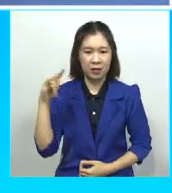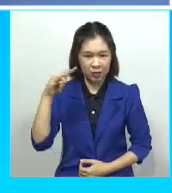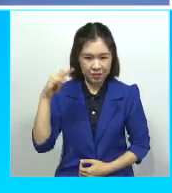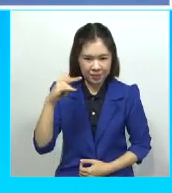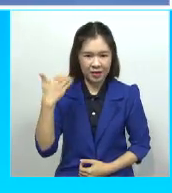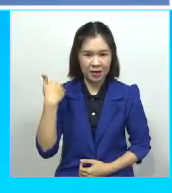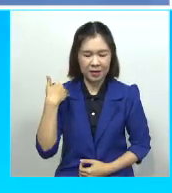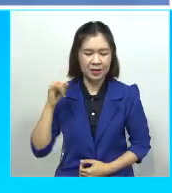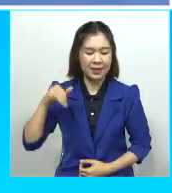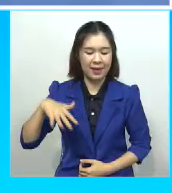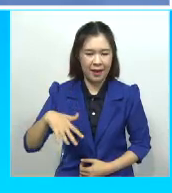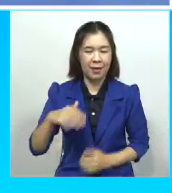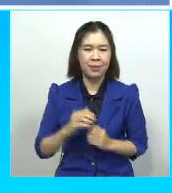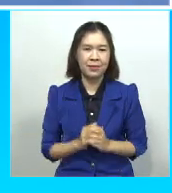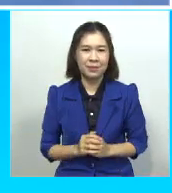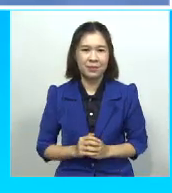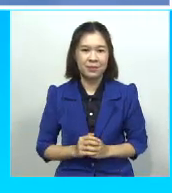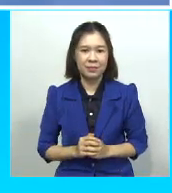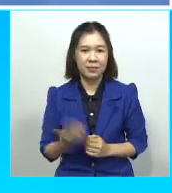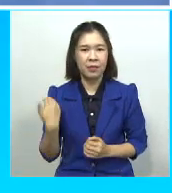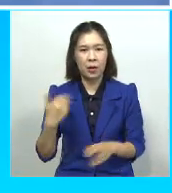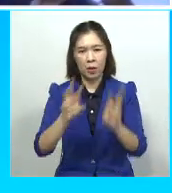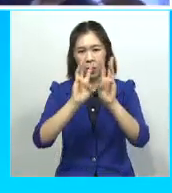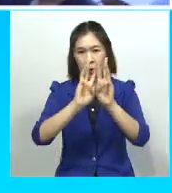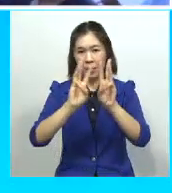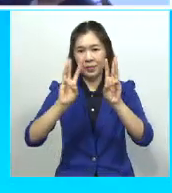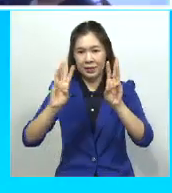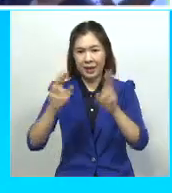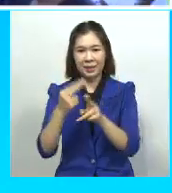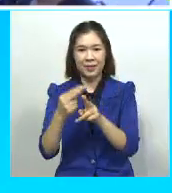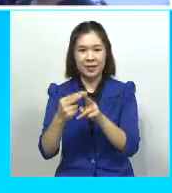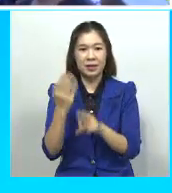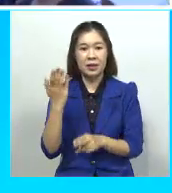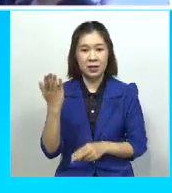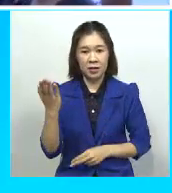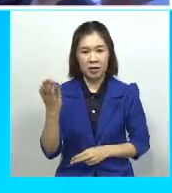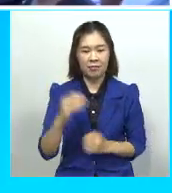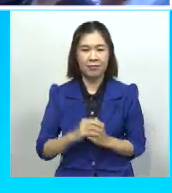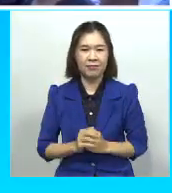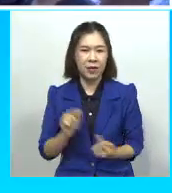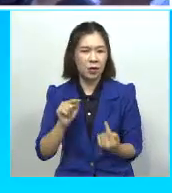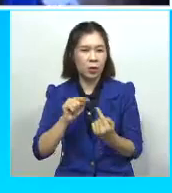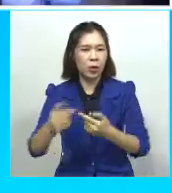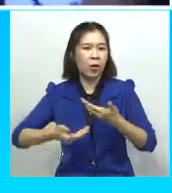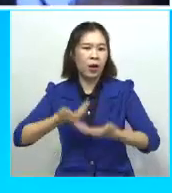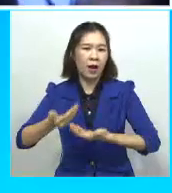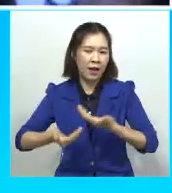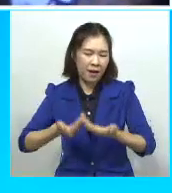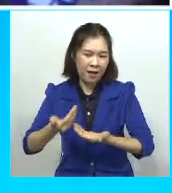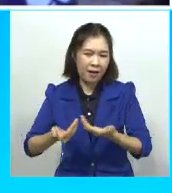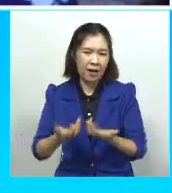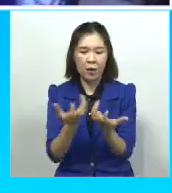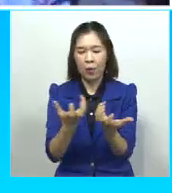ยามและราชประสงค์นะครับนอกจากนี้จะมีเว็บไซต์นะครับ Bangkok OK Shop นะครับให้เป็นพื้นที่สำหรับการค้าขายออนไล